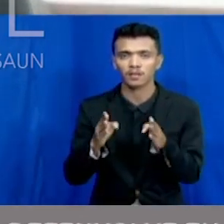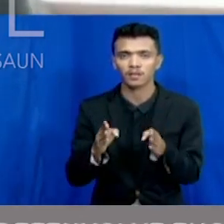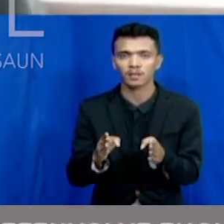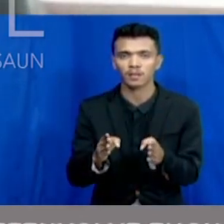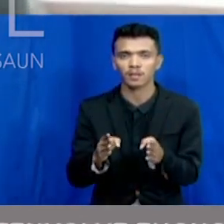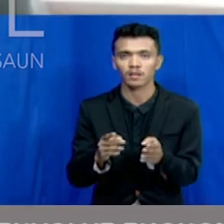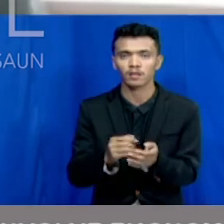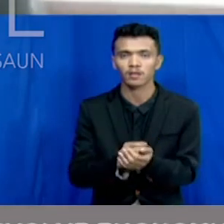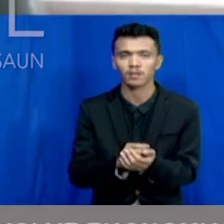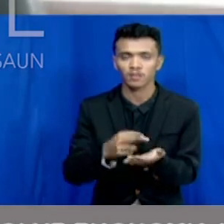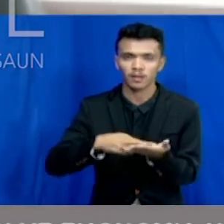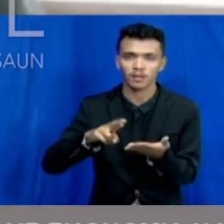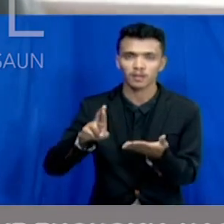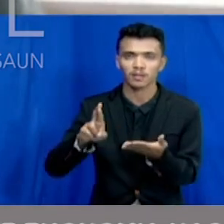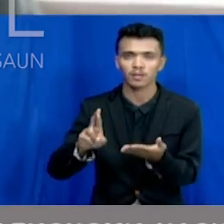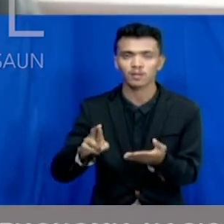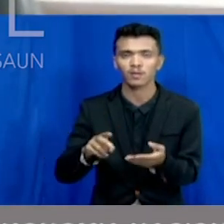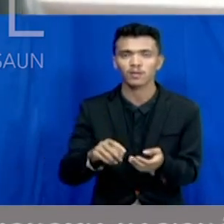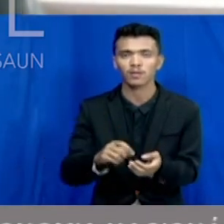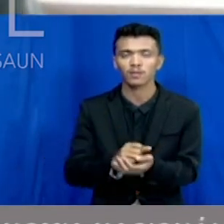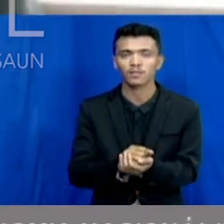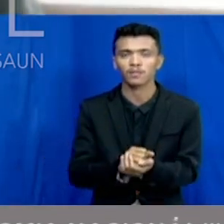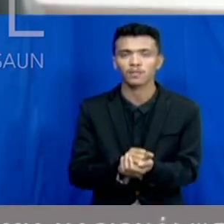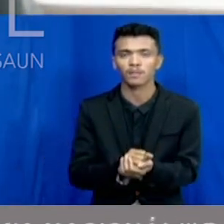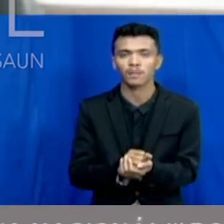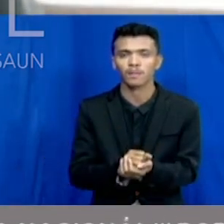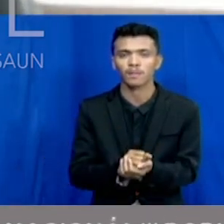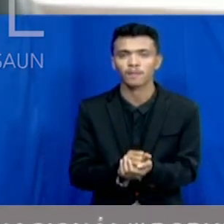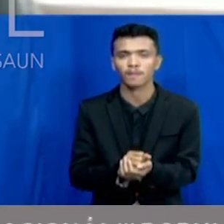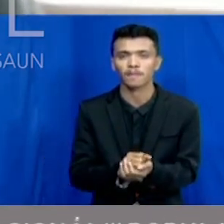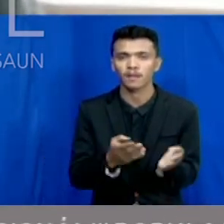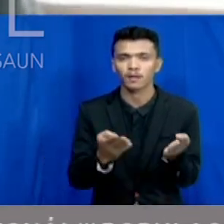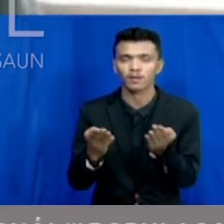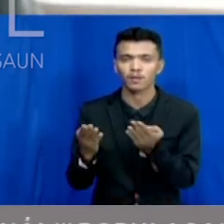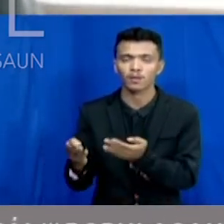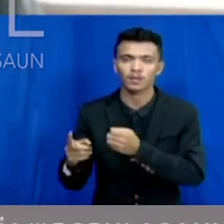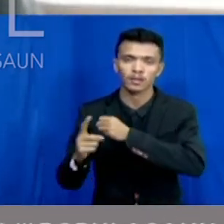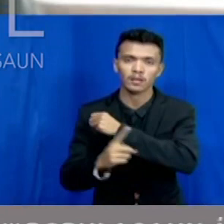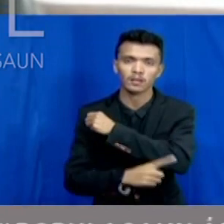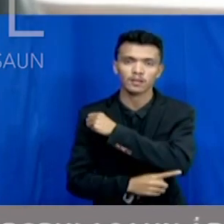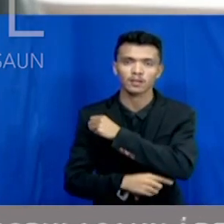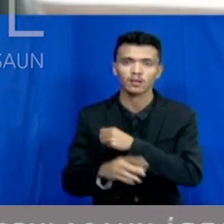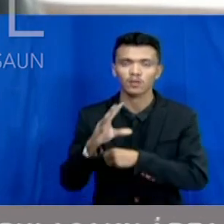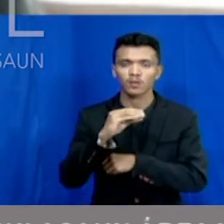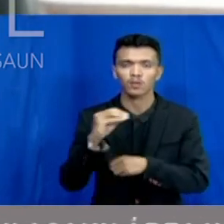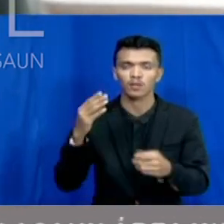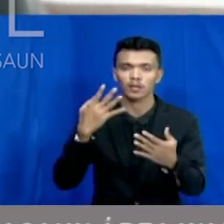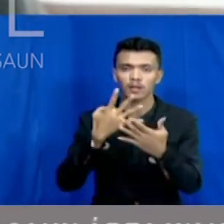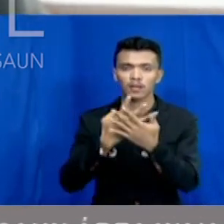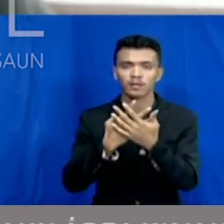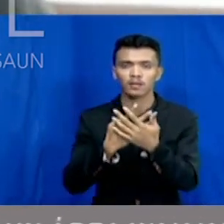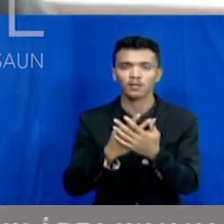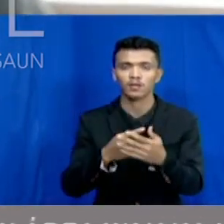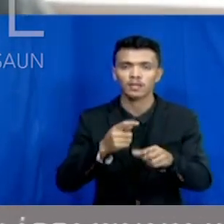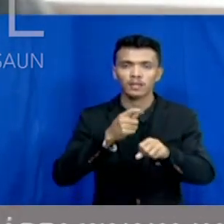ninia participação non ninia duração non ninia castigo non ninia detenção